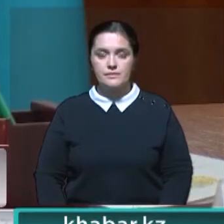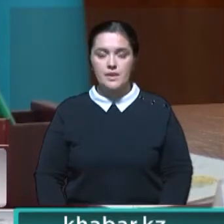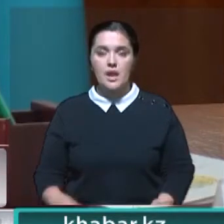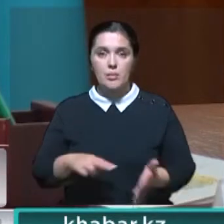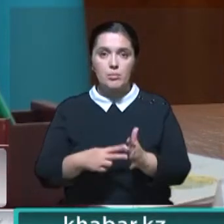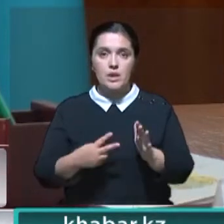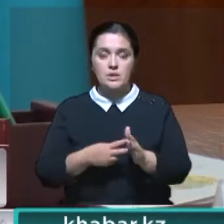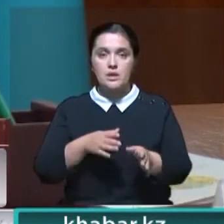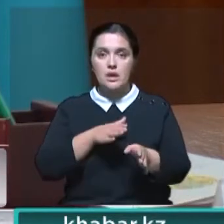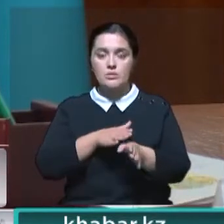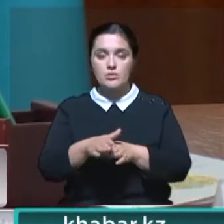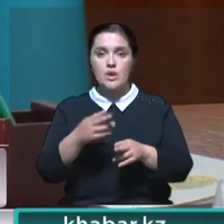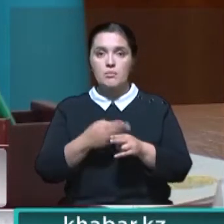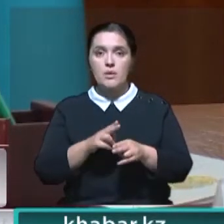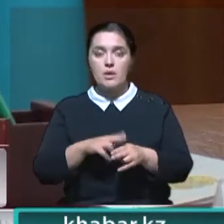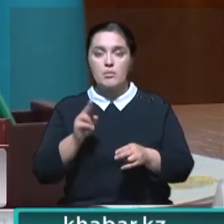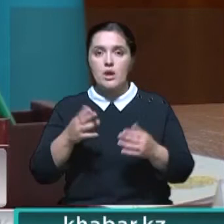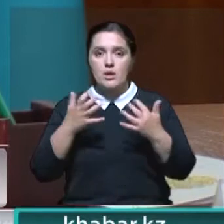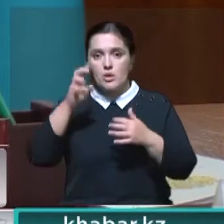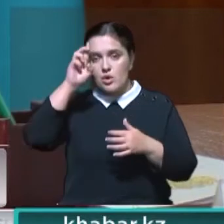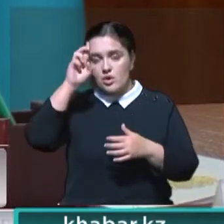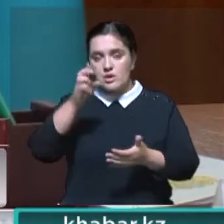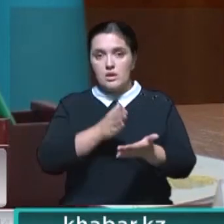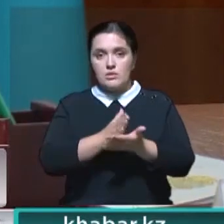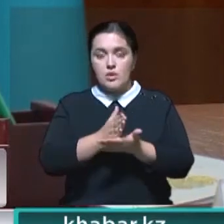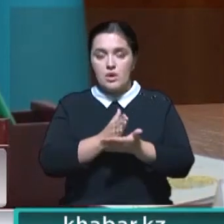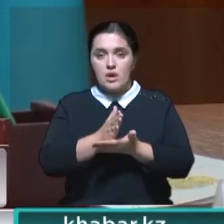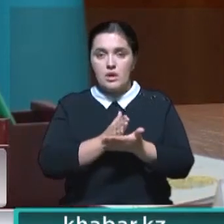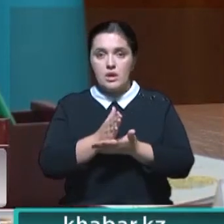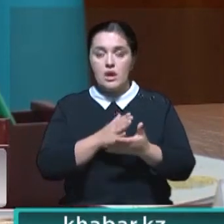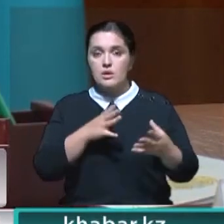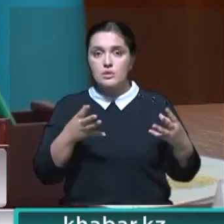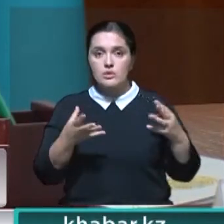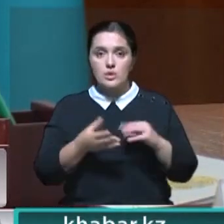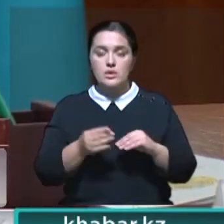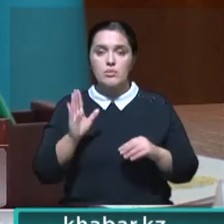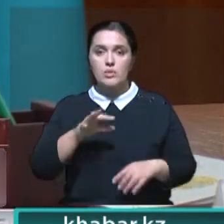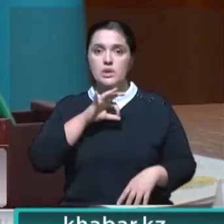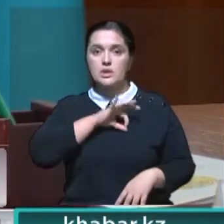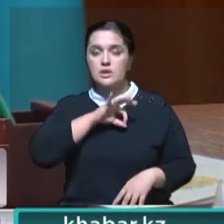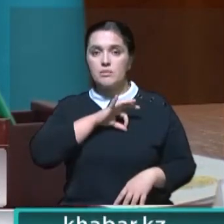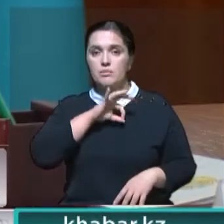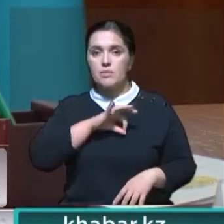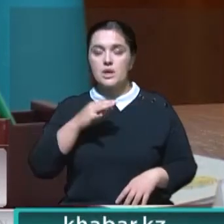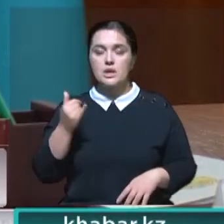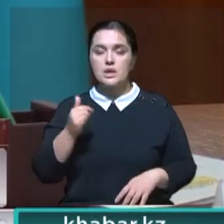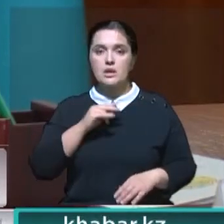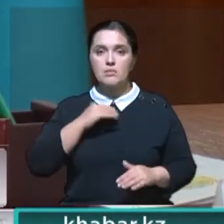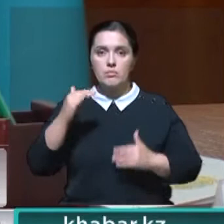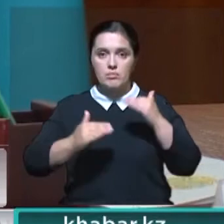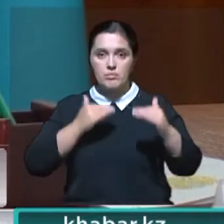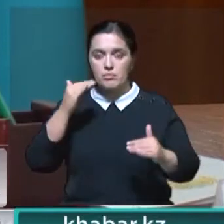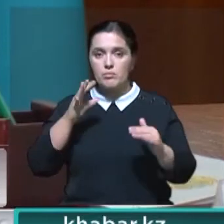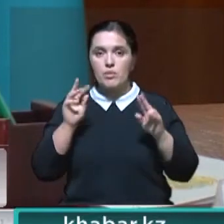Планируется осуществление оценки государственных служащих на ежеквартальной основе, результаты которого будут использованы при их карьерном продвижении по